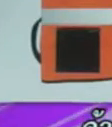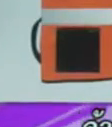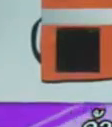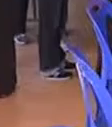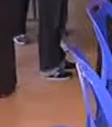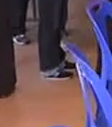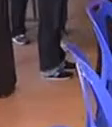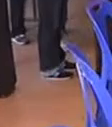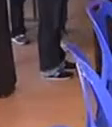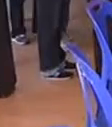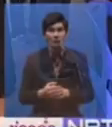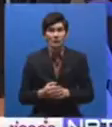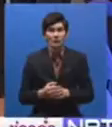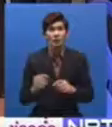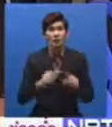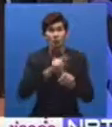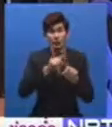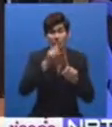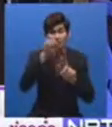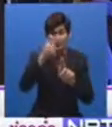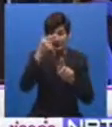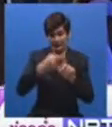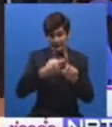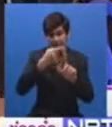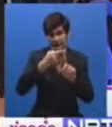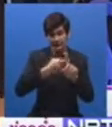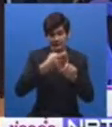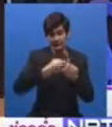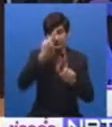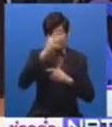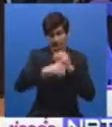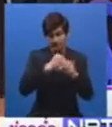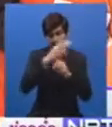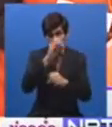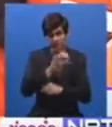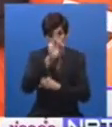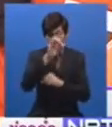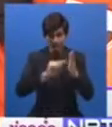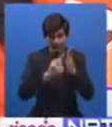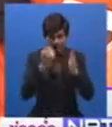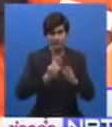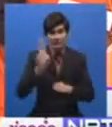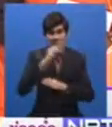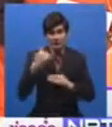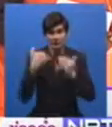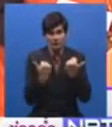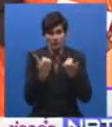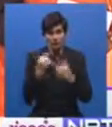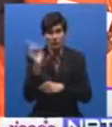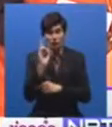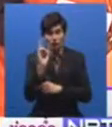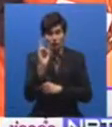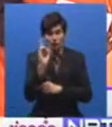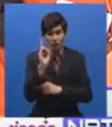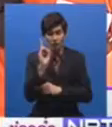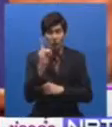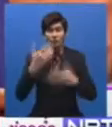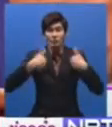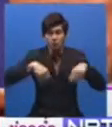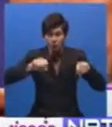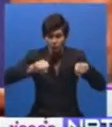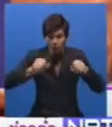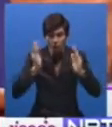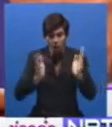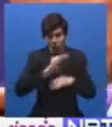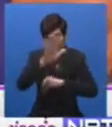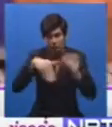านครตั้งแต่วันที่1มกราคม2558โดยวันนี้กรมการขนส่งทางบกจัดให้ผู้ขับขี่รถจักรยาน